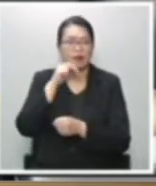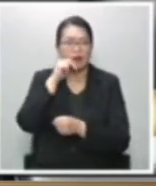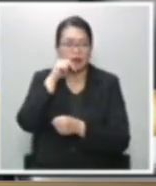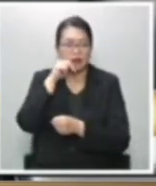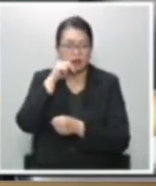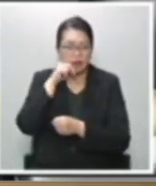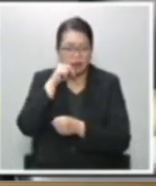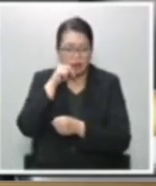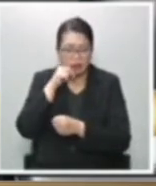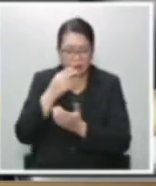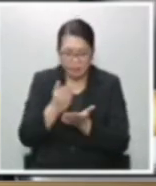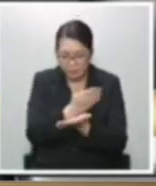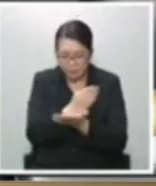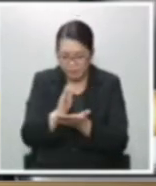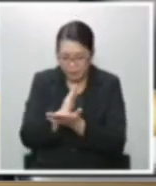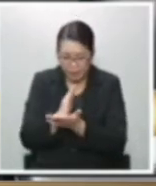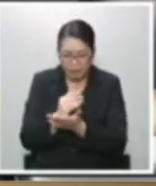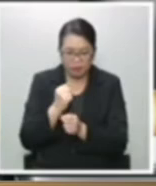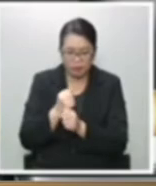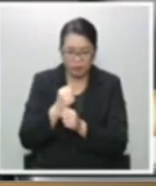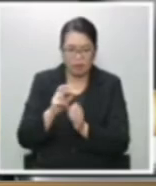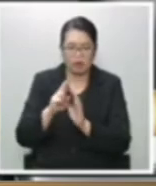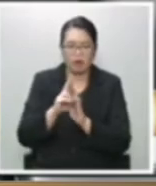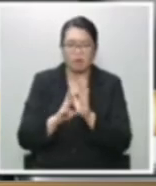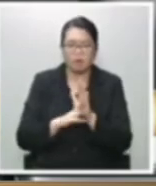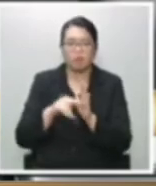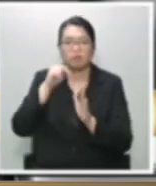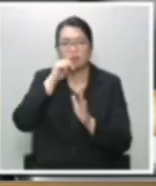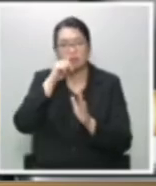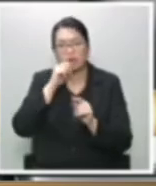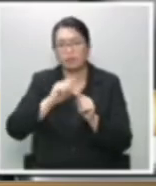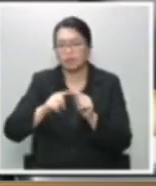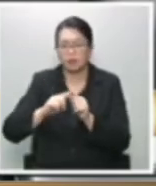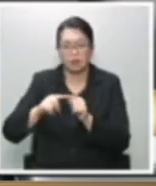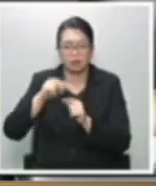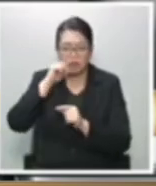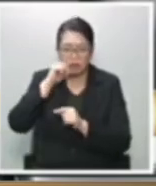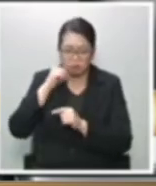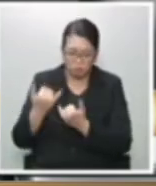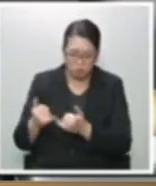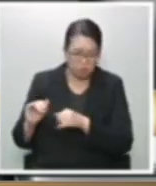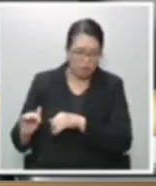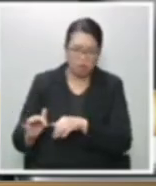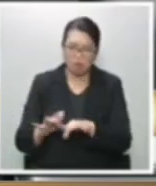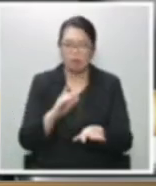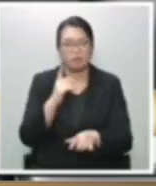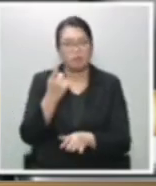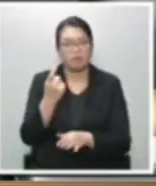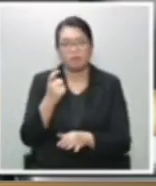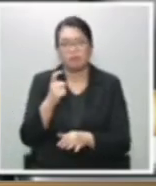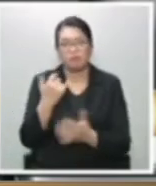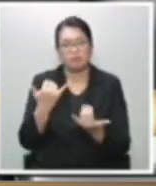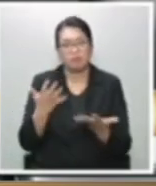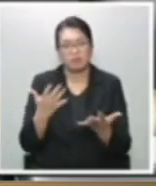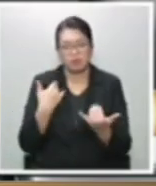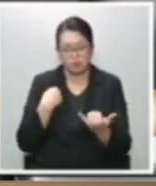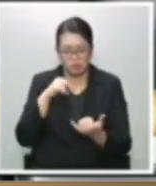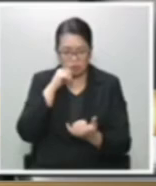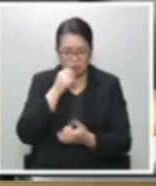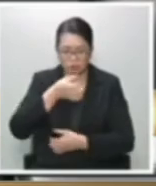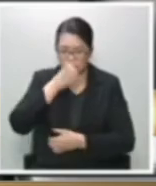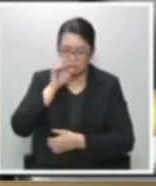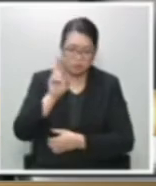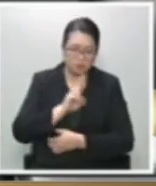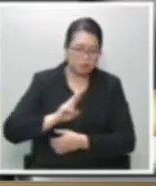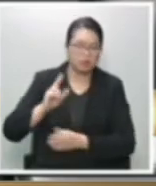องประชาชนรวมทั้งแก้ไขระบบประปาประจำหมู่บ้านประจำชุมชนหรือดำเนินการอย่างอื่นๆเพื่อให้พี่น้องชาวจังหวัดหน